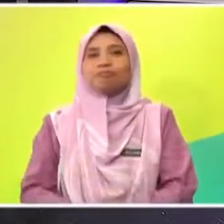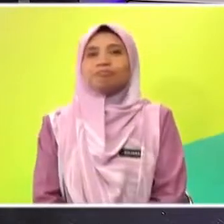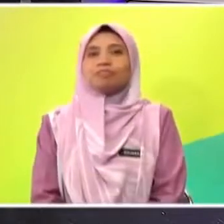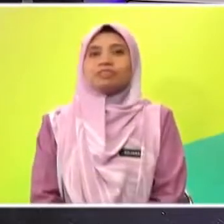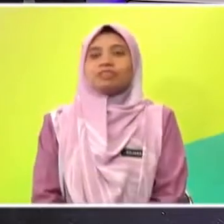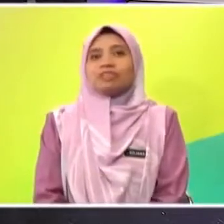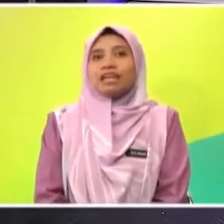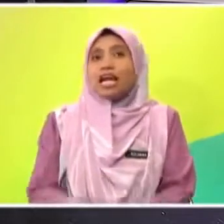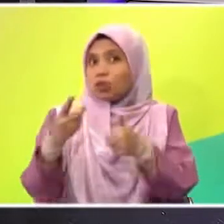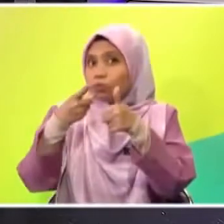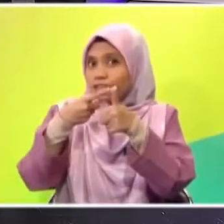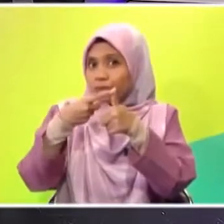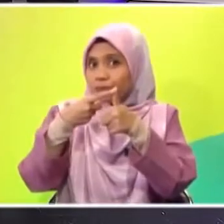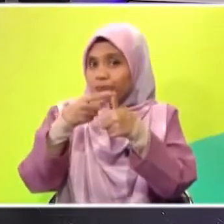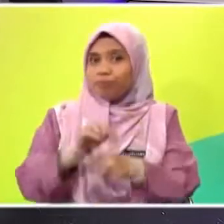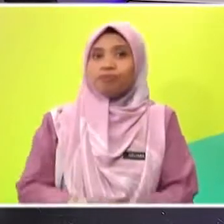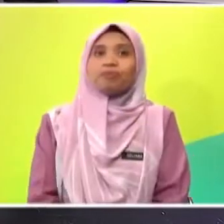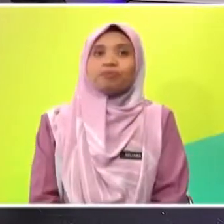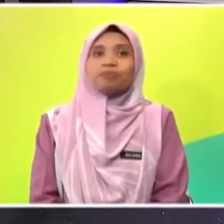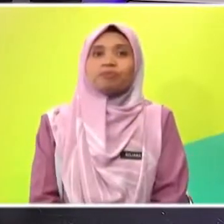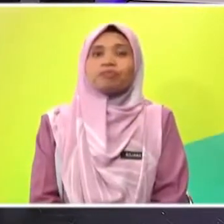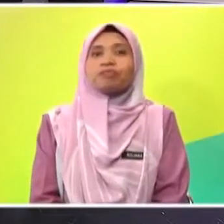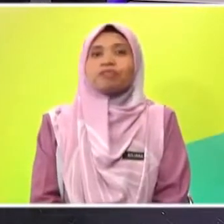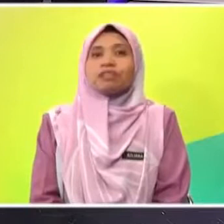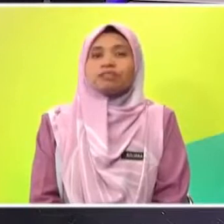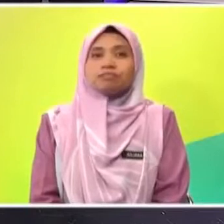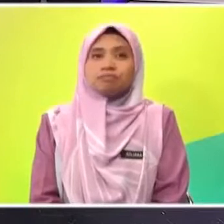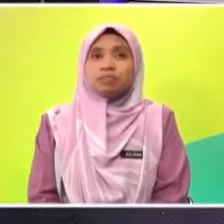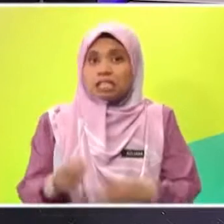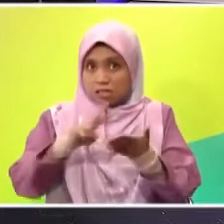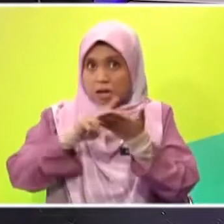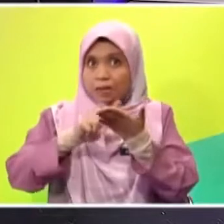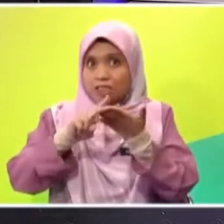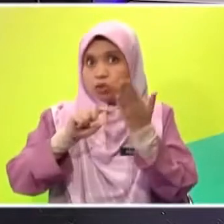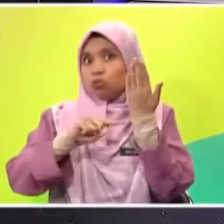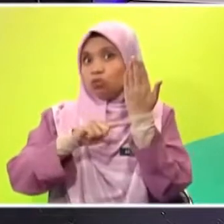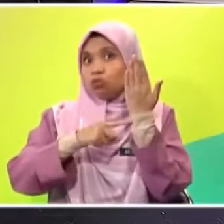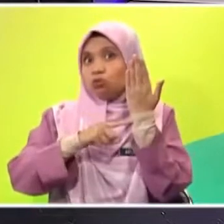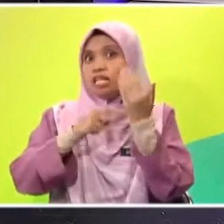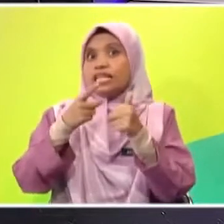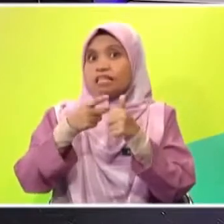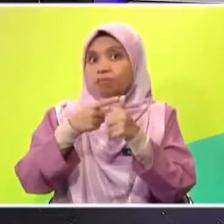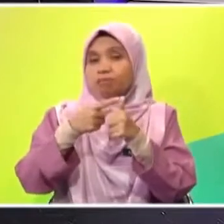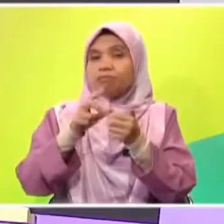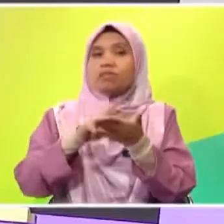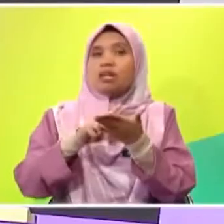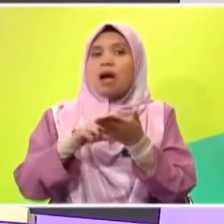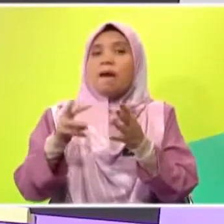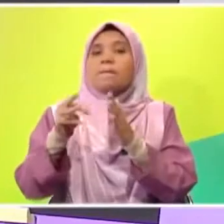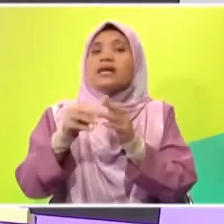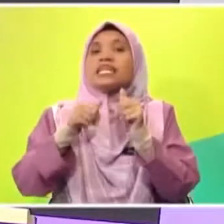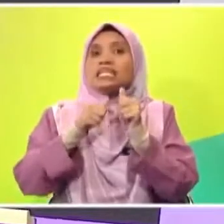coba ayat yang pertama kali main obat dulu aja dulu kita baca ayo dulu ya menyertai